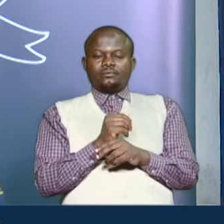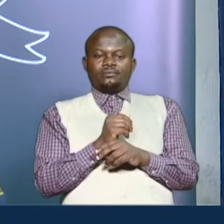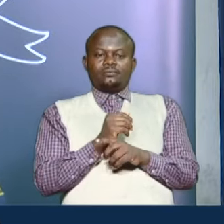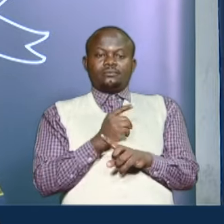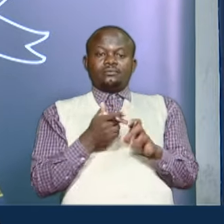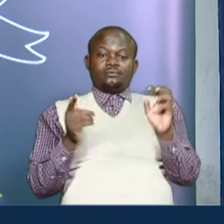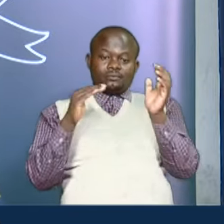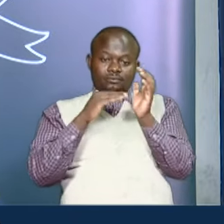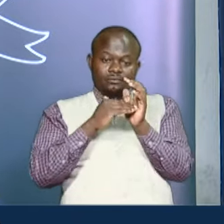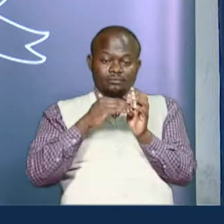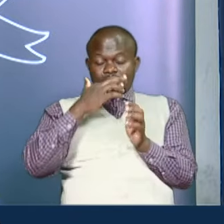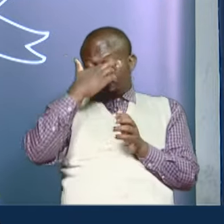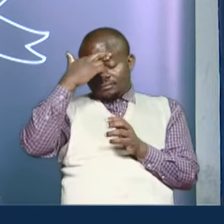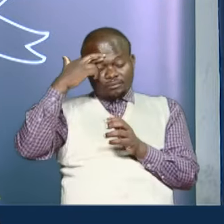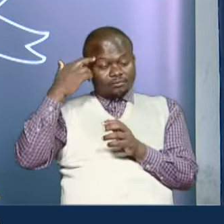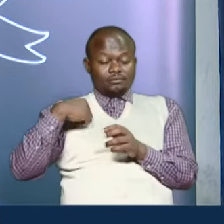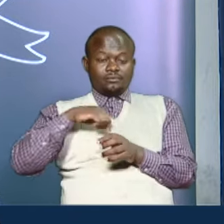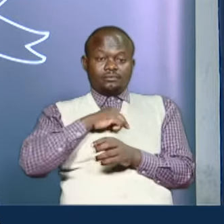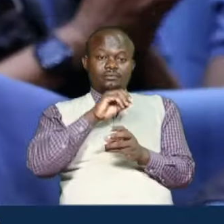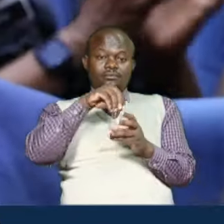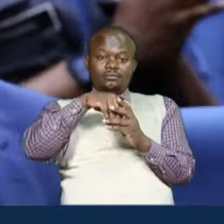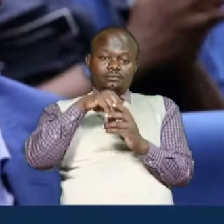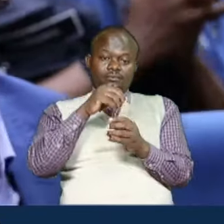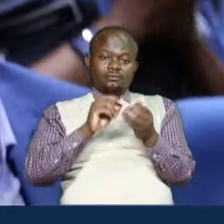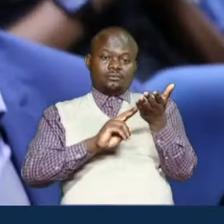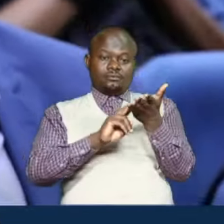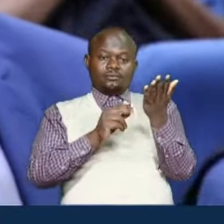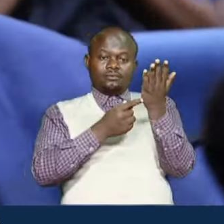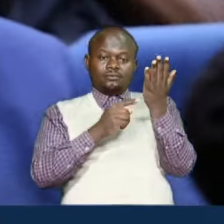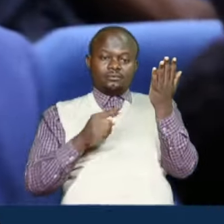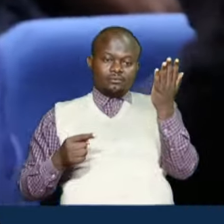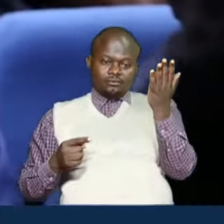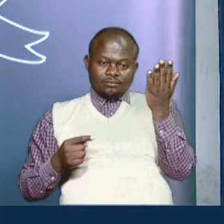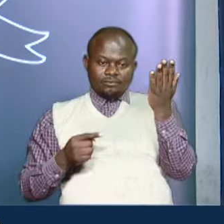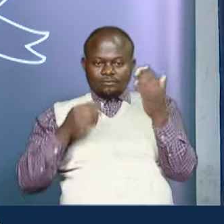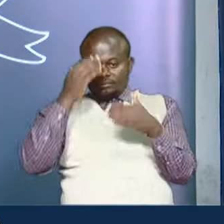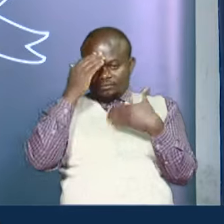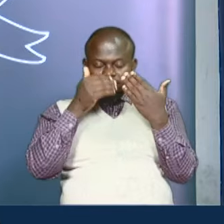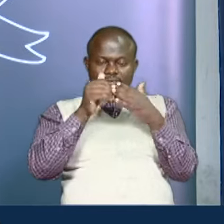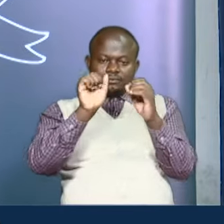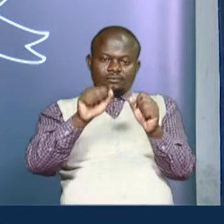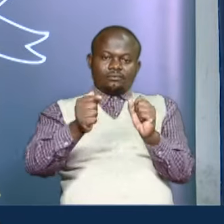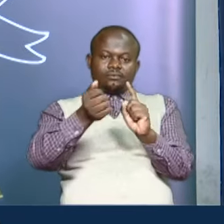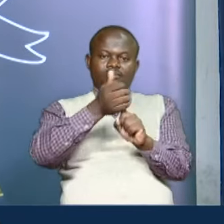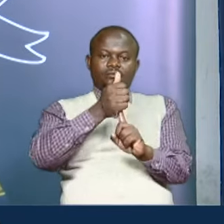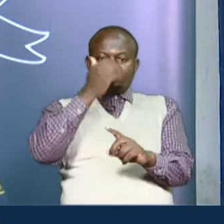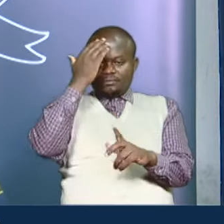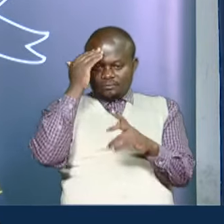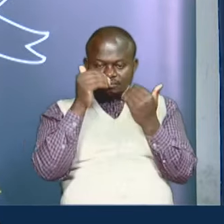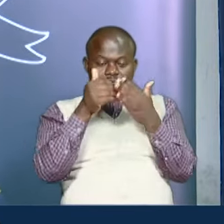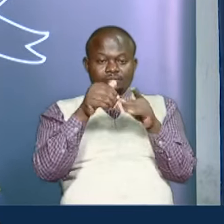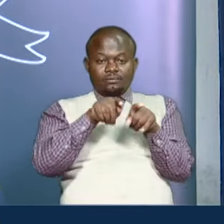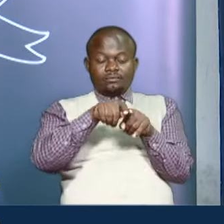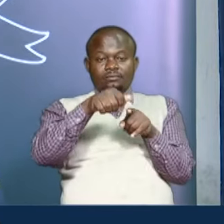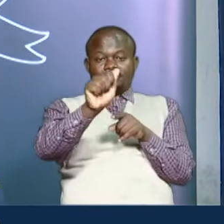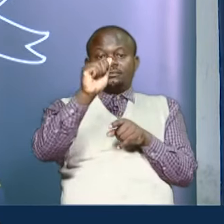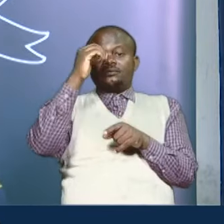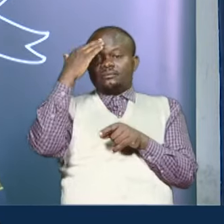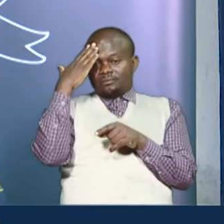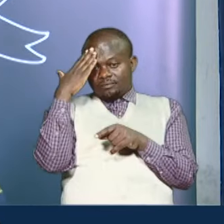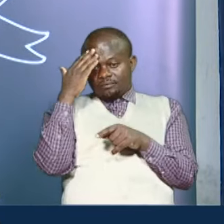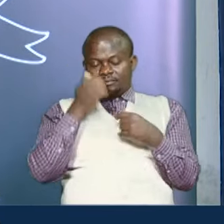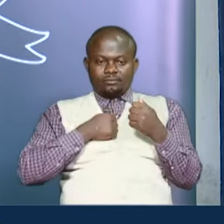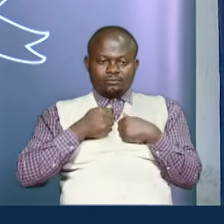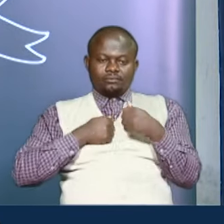impamvu rero twashyizemo gukoresha ikoranabuhanga kugira ngo tubigereho nuko nk'uko mubizi u